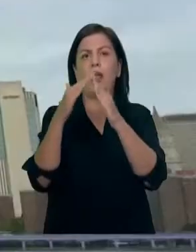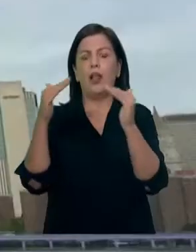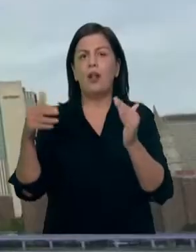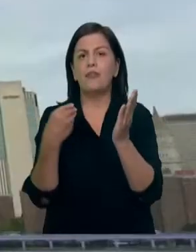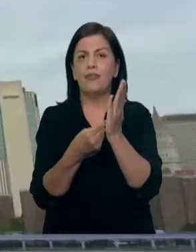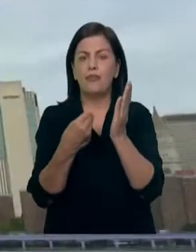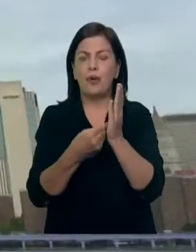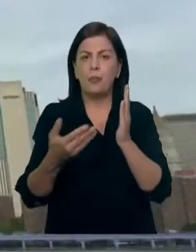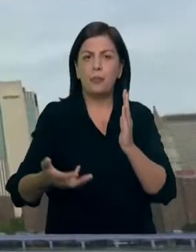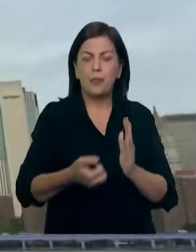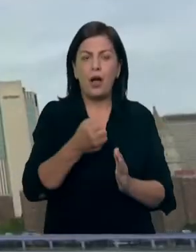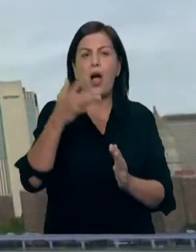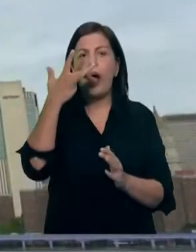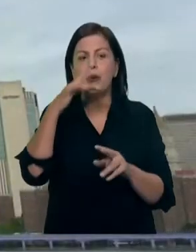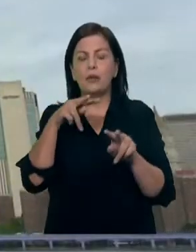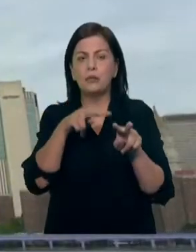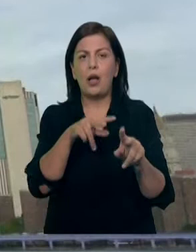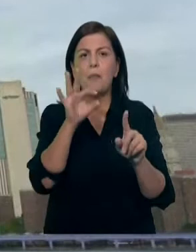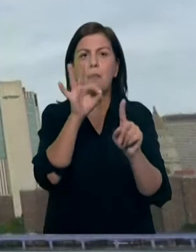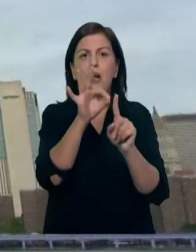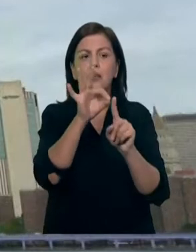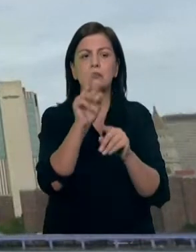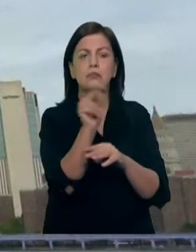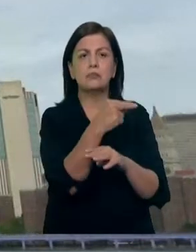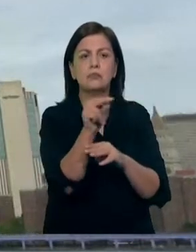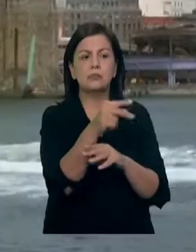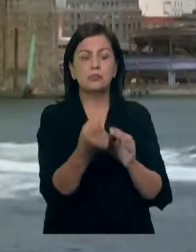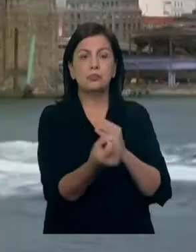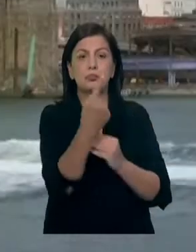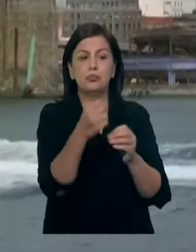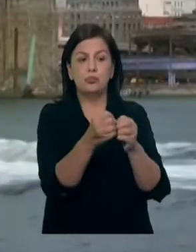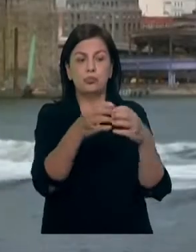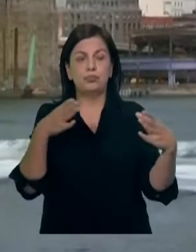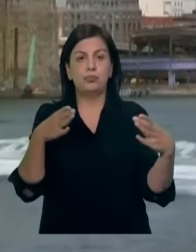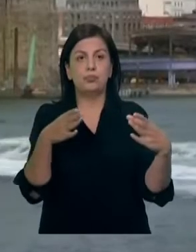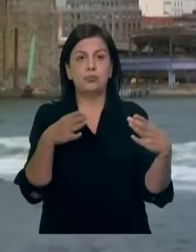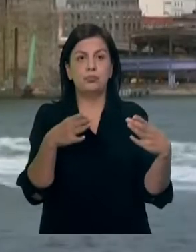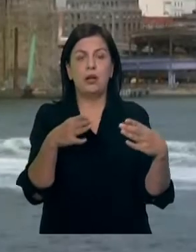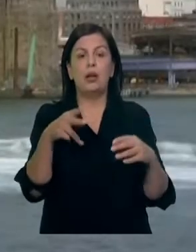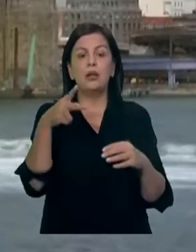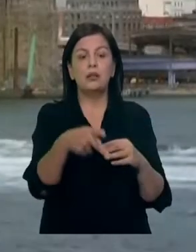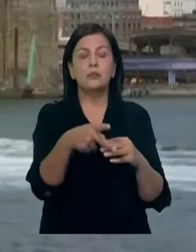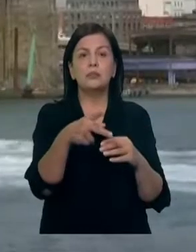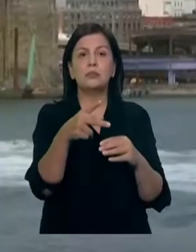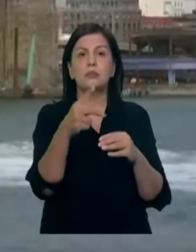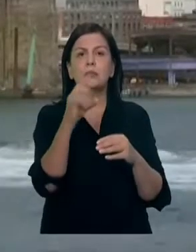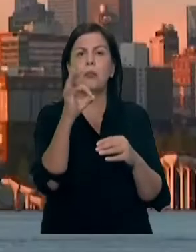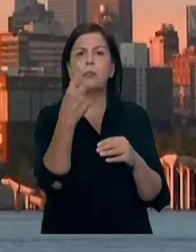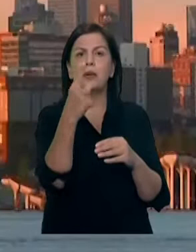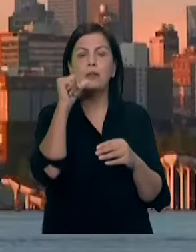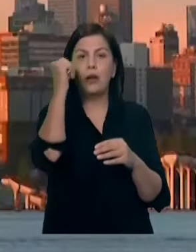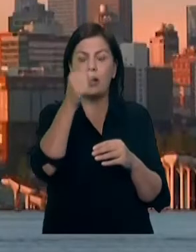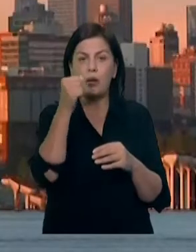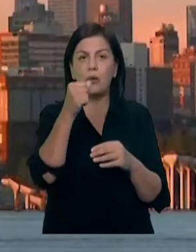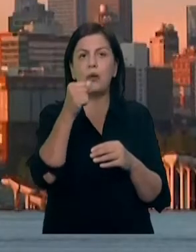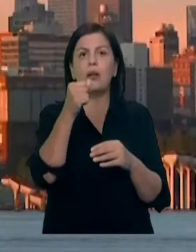dəstəyi, Amerikanın nəzarəti və Pakistanın tərbiyəsi ilə ortaya çıxdığı yazılıb. 2001-ci ildə Birləşmiş Ştatlar Talibanın səlahiyyətlərini